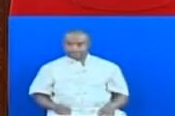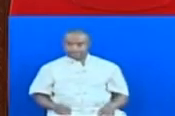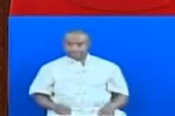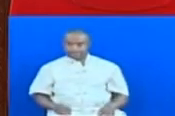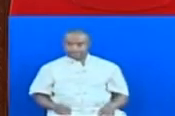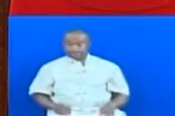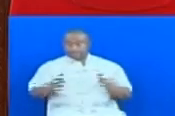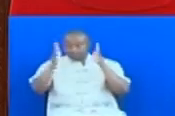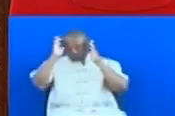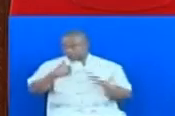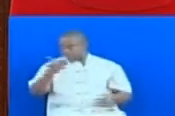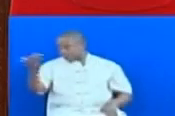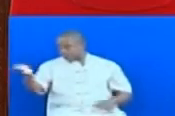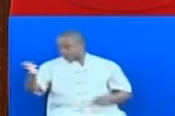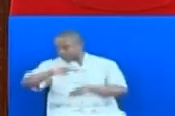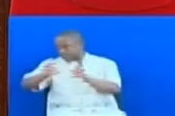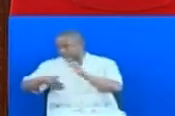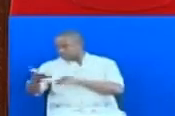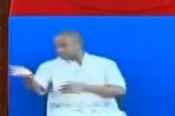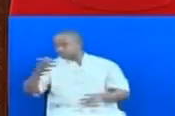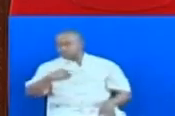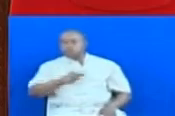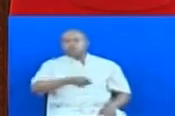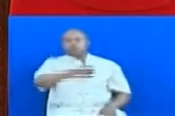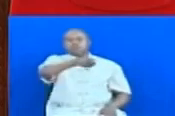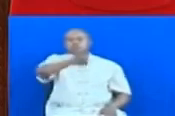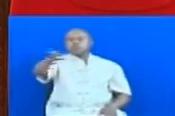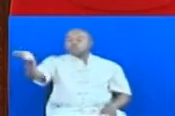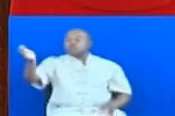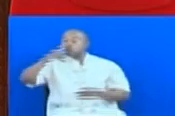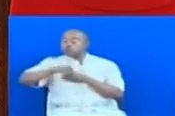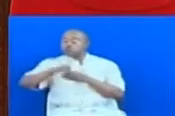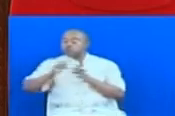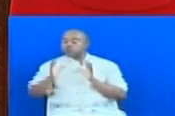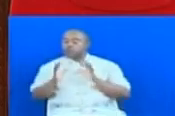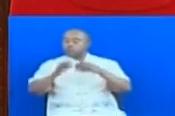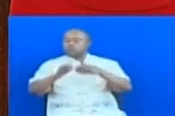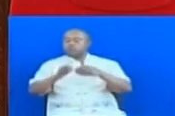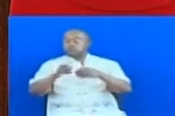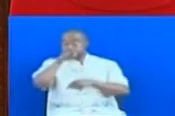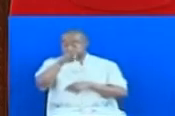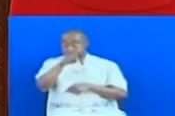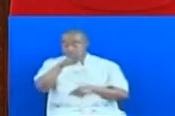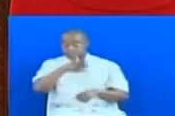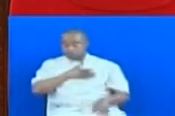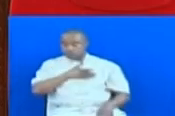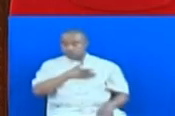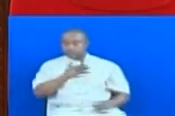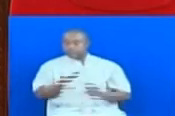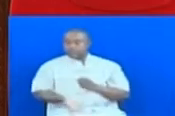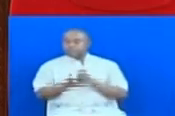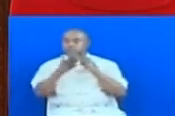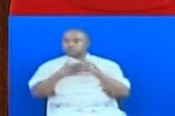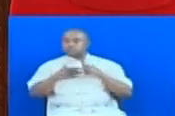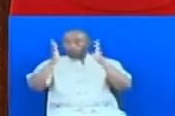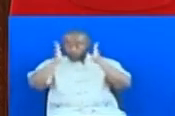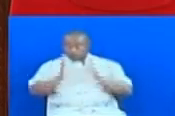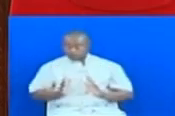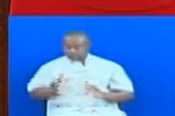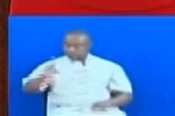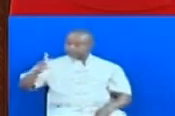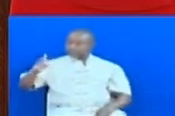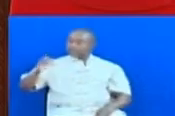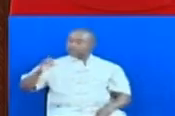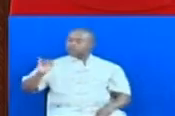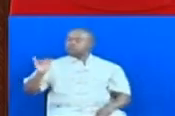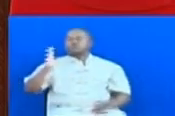Mheshimiwa Naibu Speaker, niwapongeze pia wajumbe wa kamati ya LAK na msaidizi wangu Mheshimiwa Abdalla Dadi Chikota. Kwa